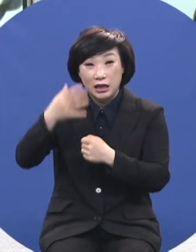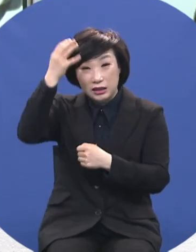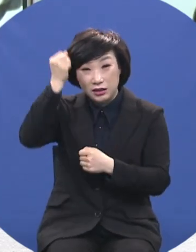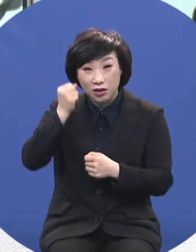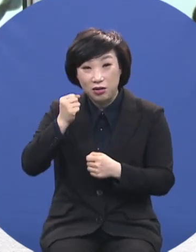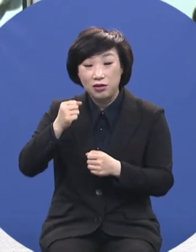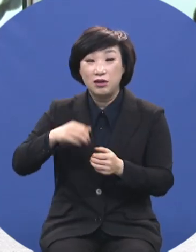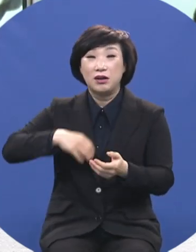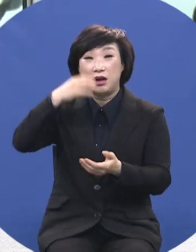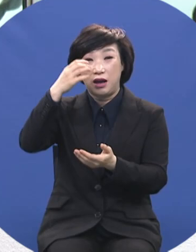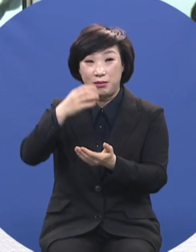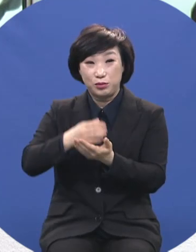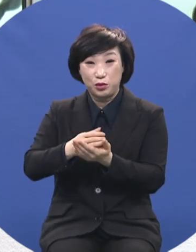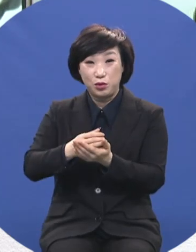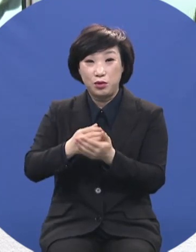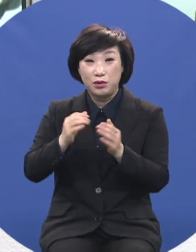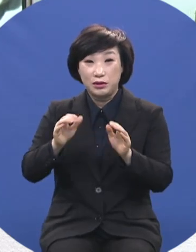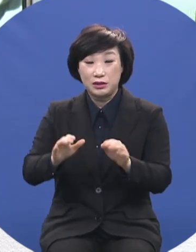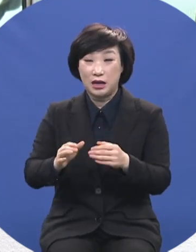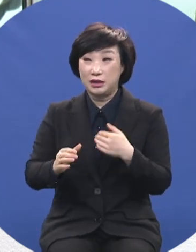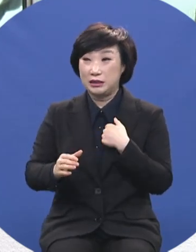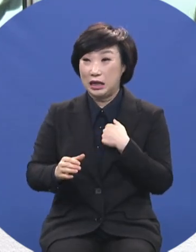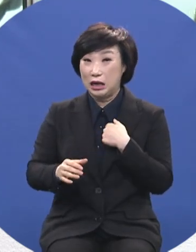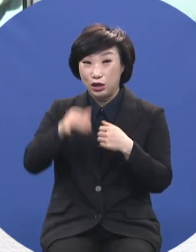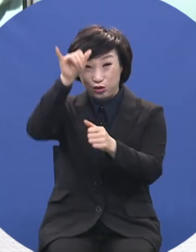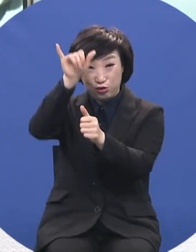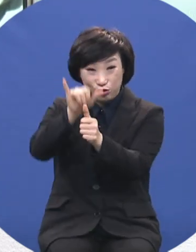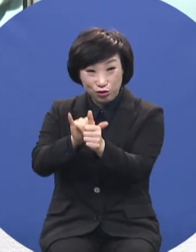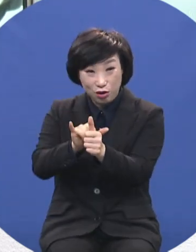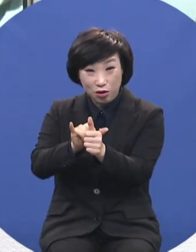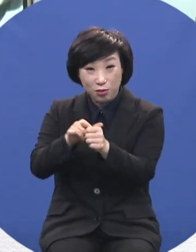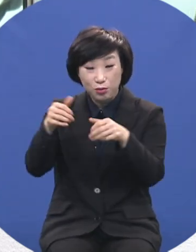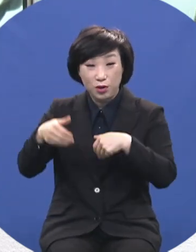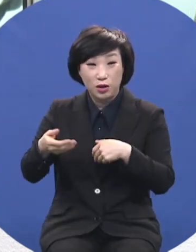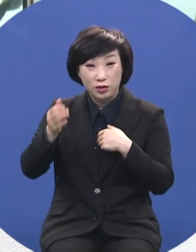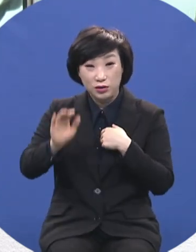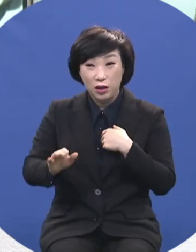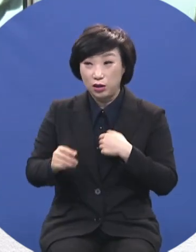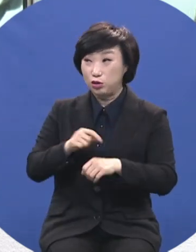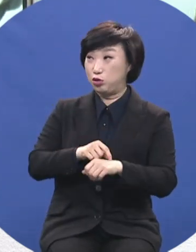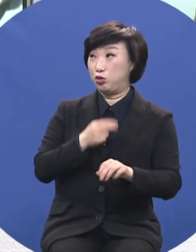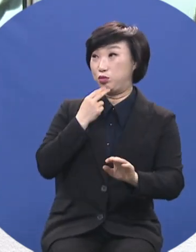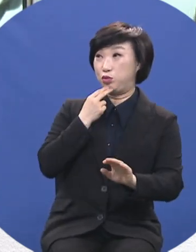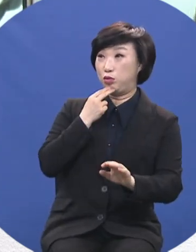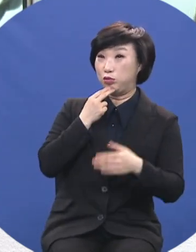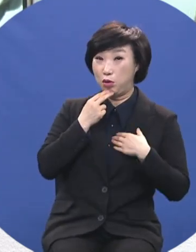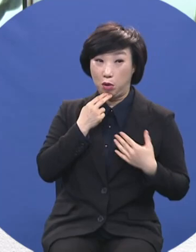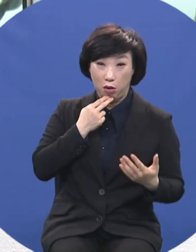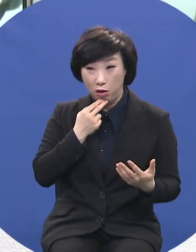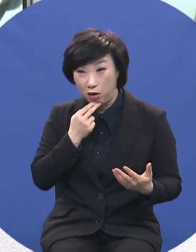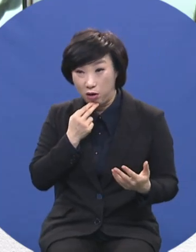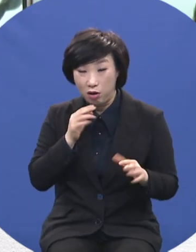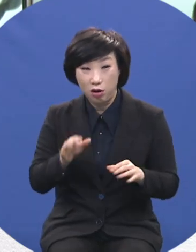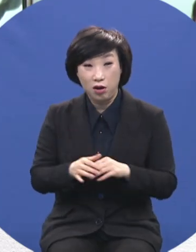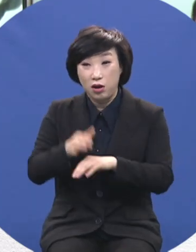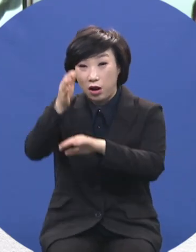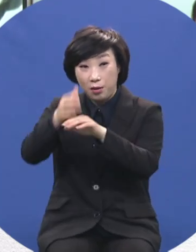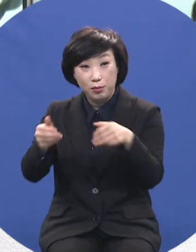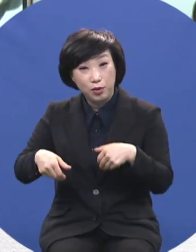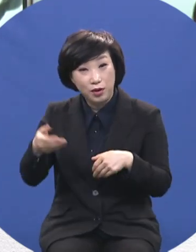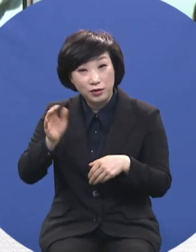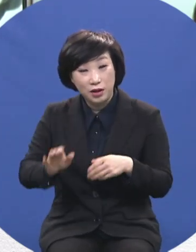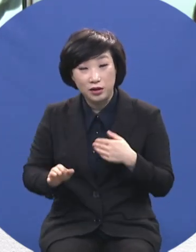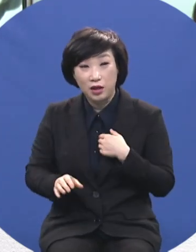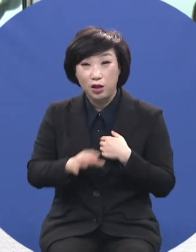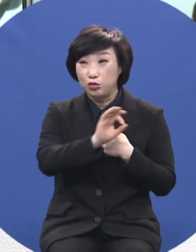기억하고 감동되어서 내가 충성해야 되는데 시간 없어서 어떡하나, 감사해야